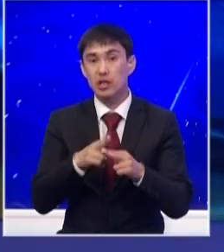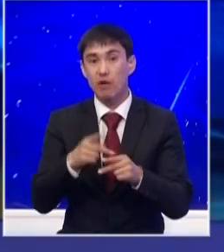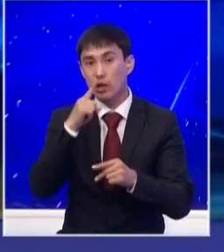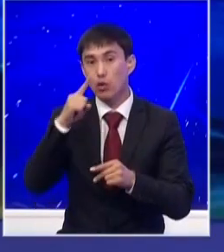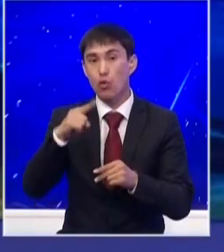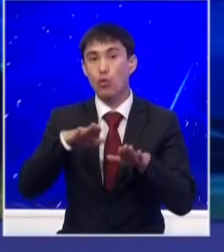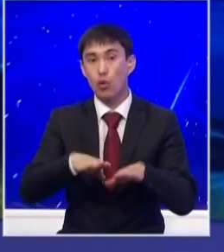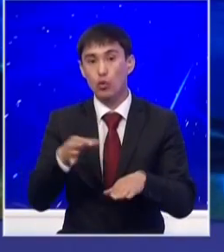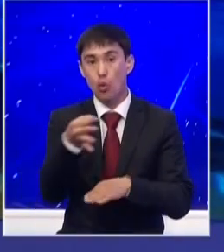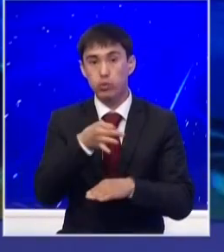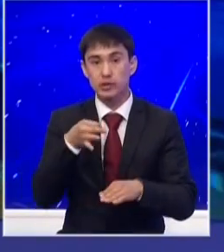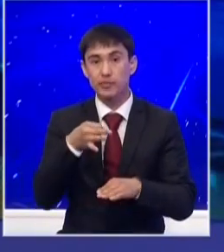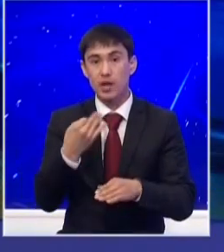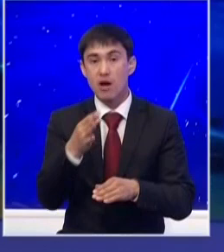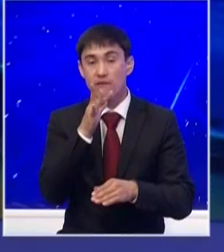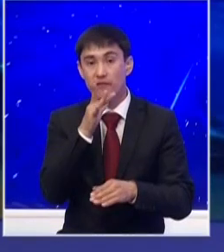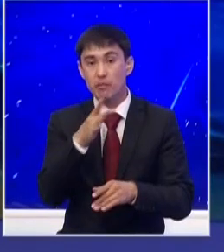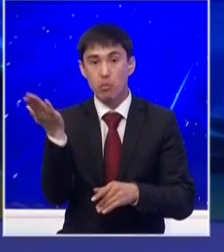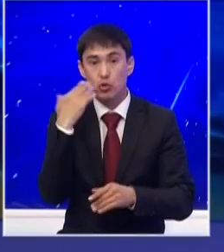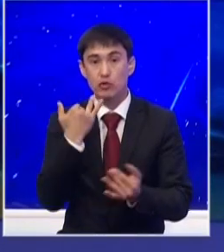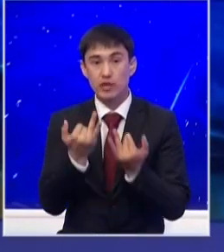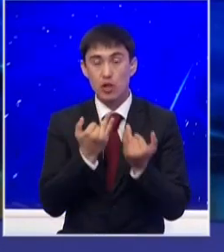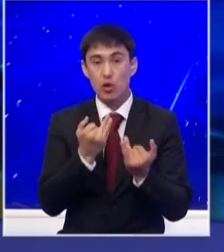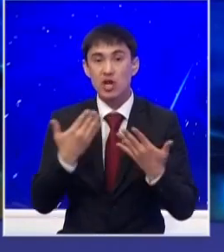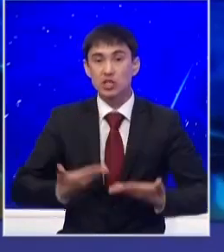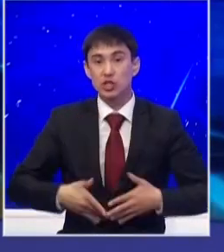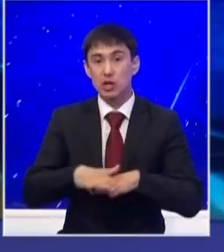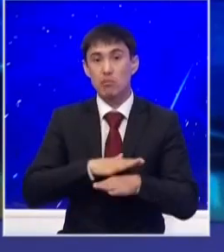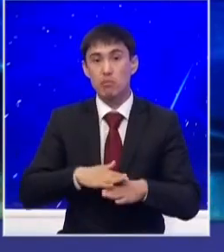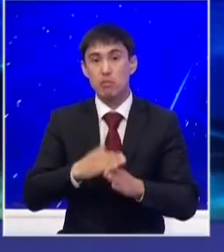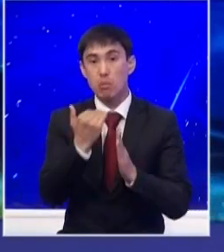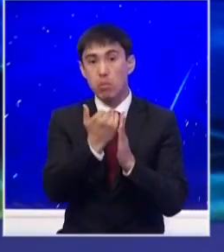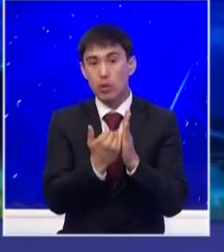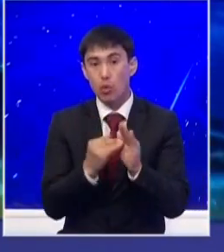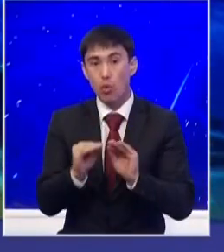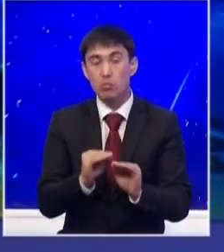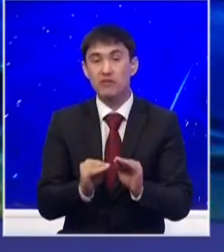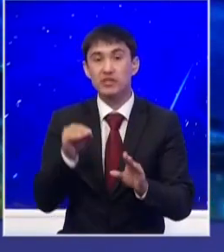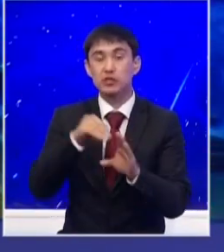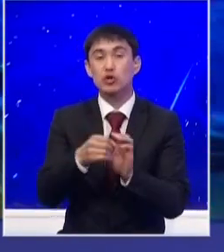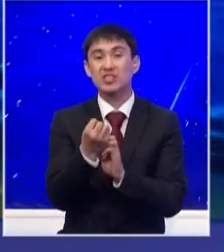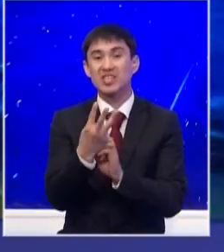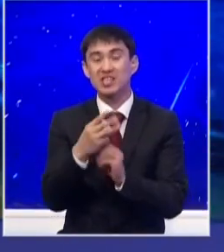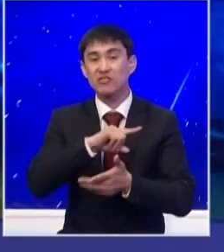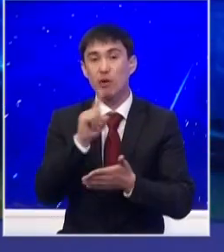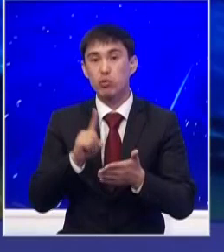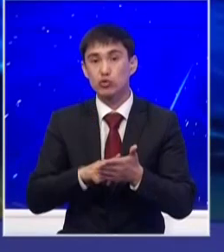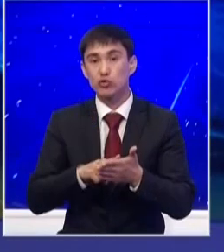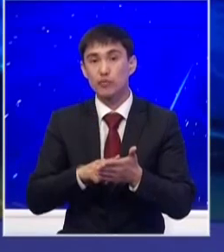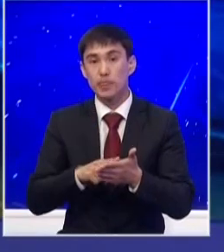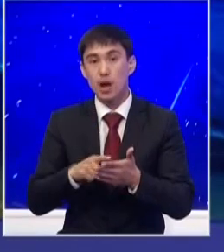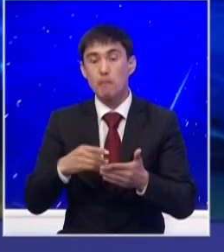этого отдалённого уголка области во время прошлого диалога с жителями в протокол было внесено 13 вопросов